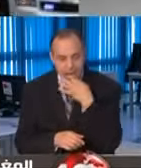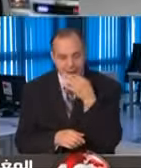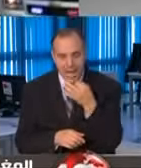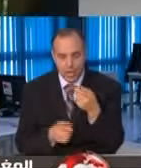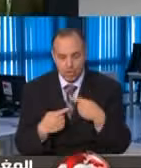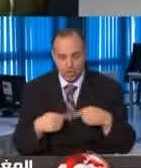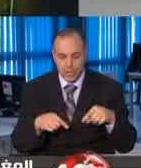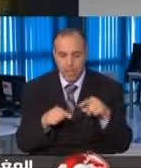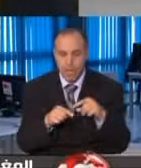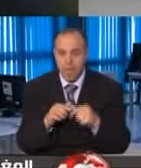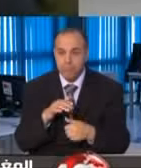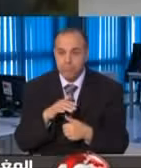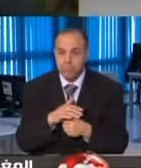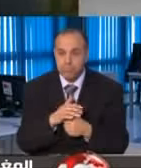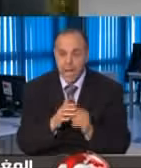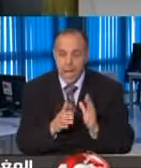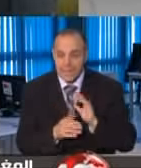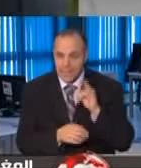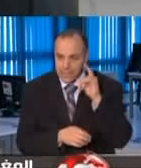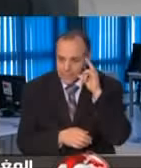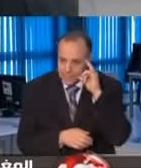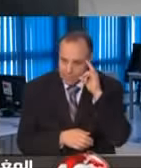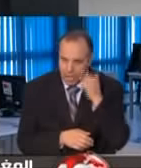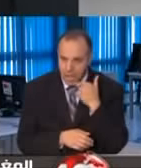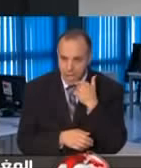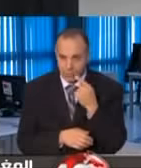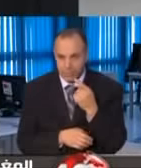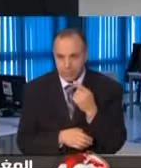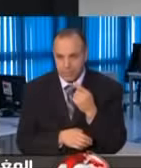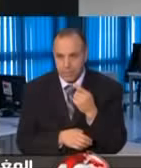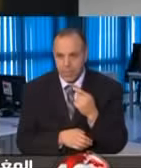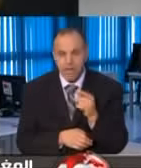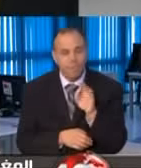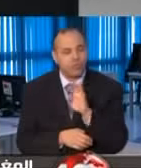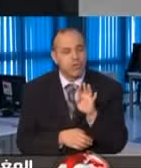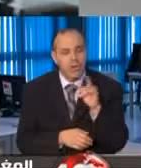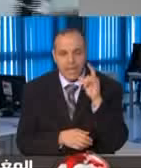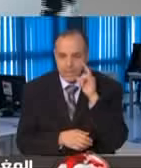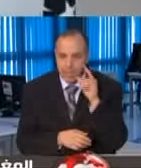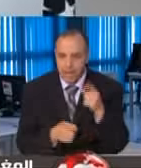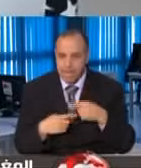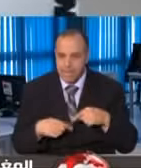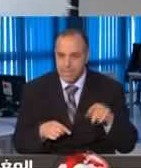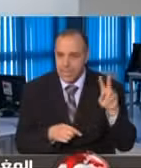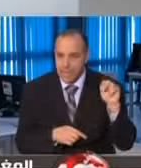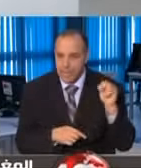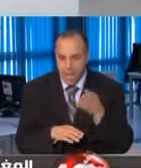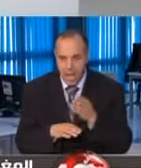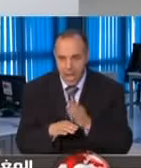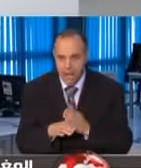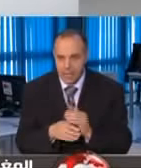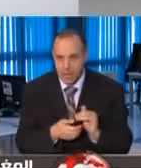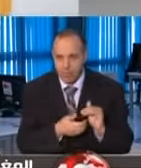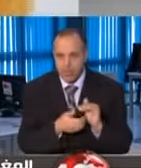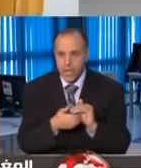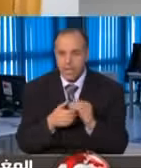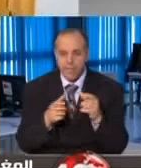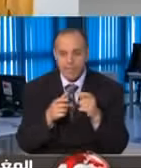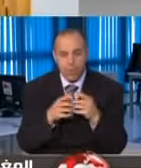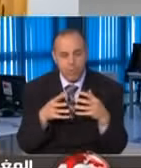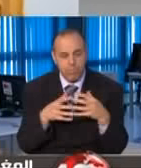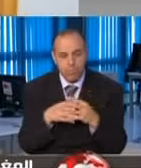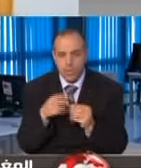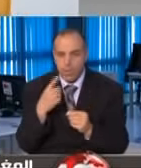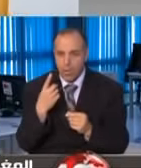خلال اجتماعه بالقائد العام للجيش الليبي خليفة حفتر في شرق ليبيا إن مجلس الأمن على استعداد لمساعدة حكومة موحدة